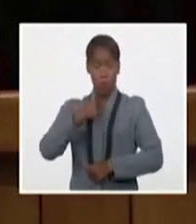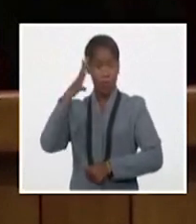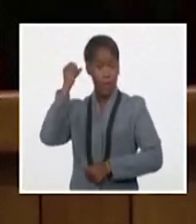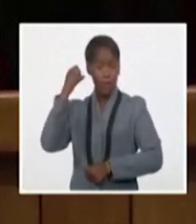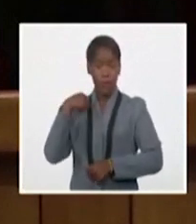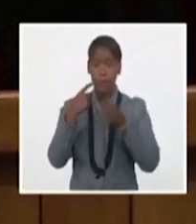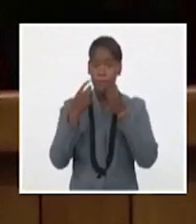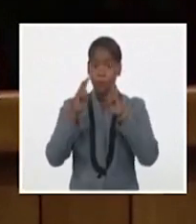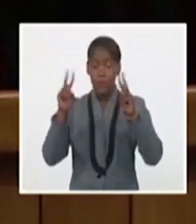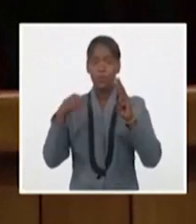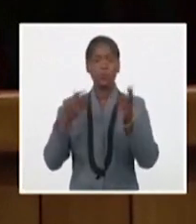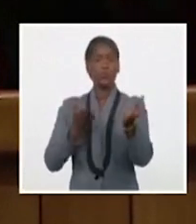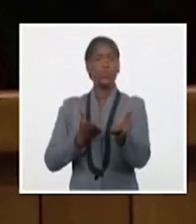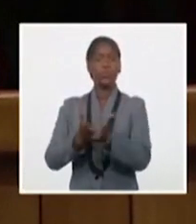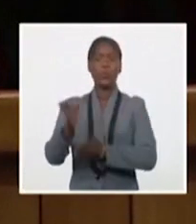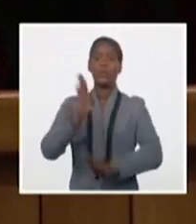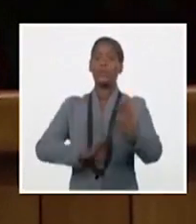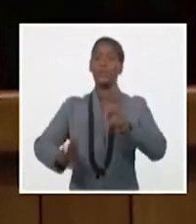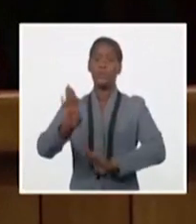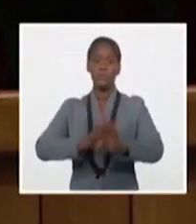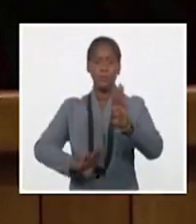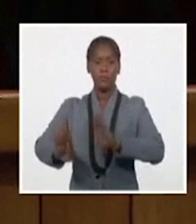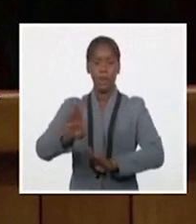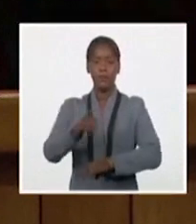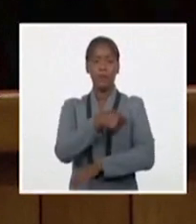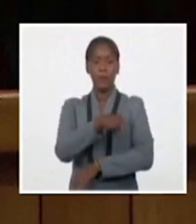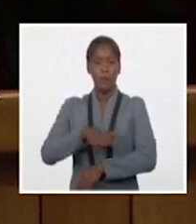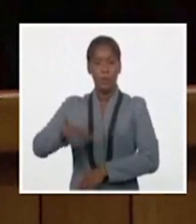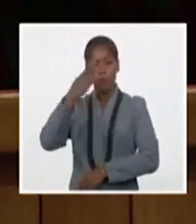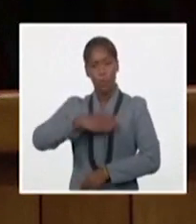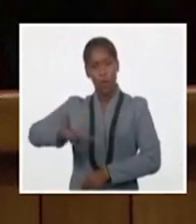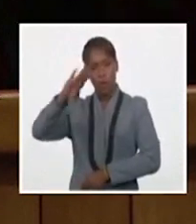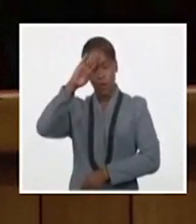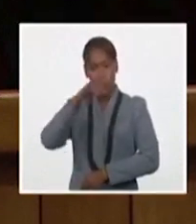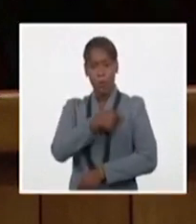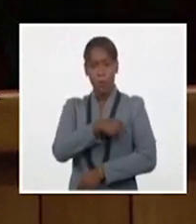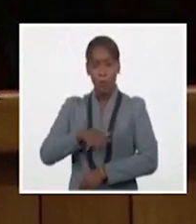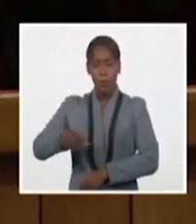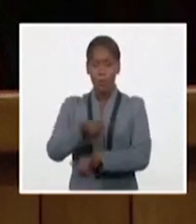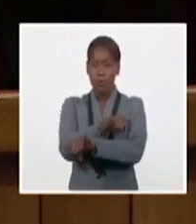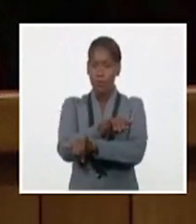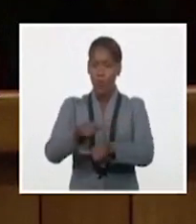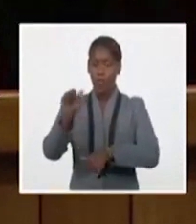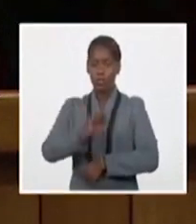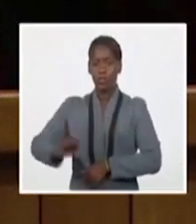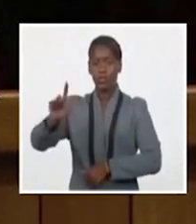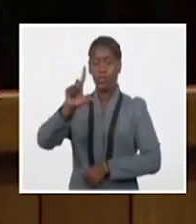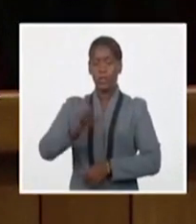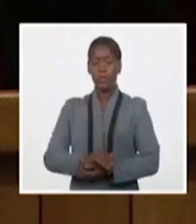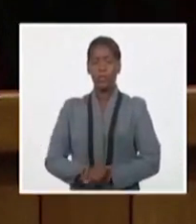paese la rivoluzione e socialismo con più forza che mai gridiamo viva cuba libera viva fidel patria o